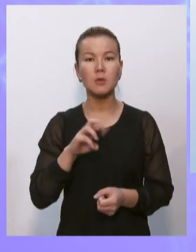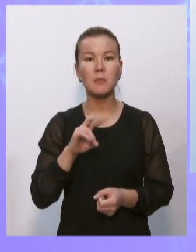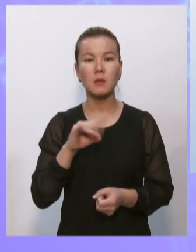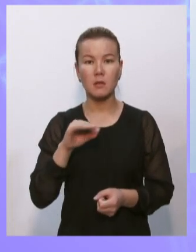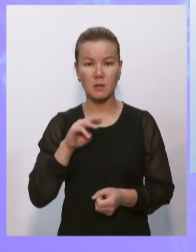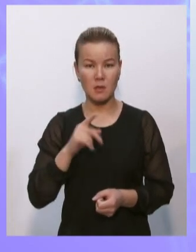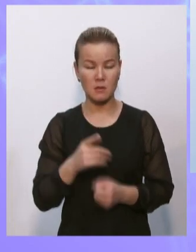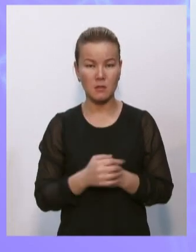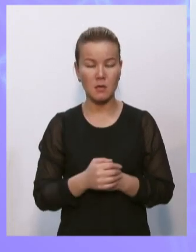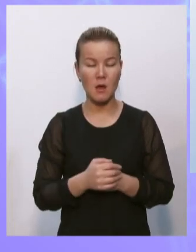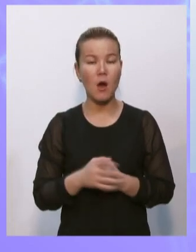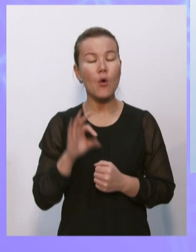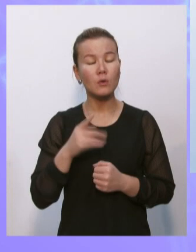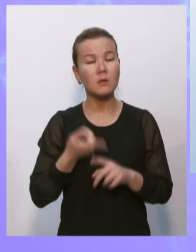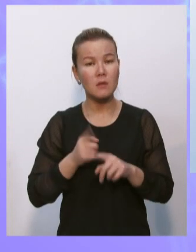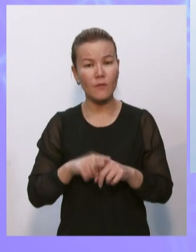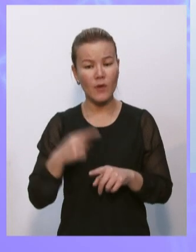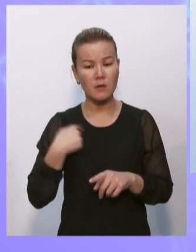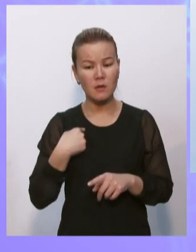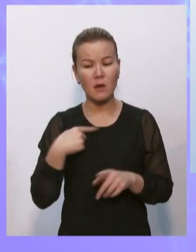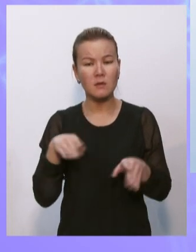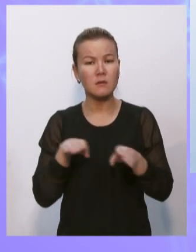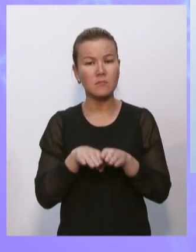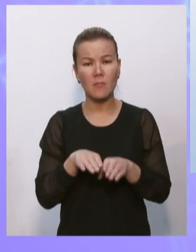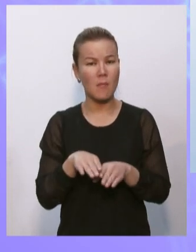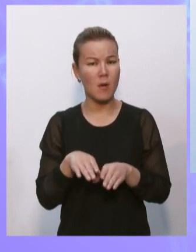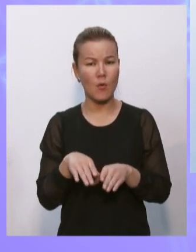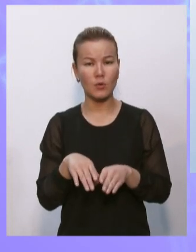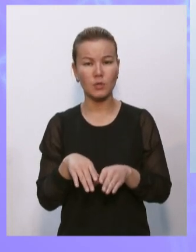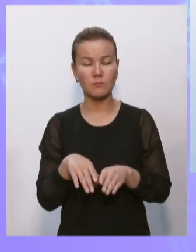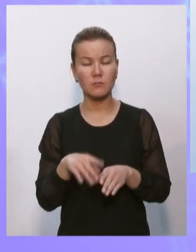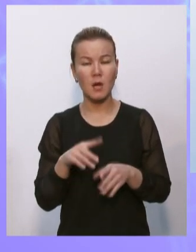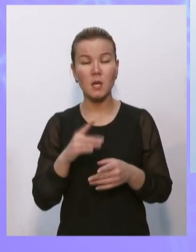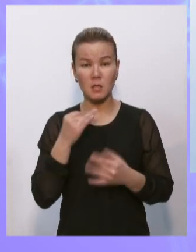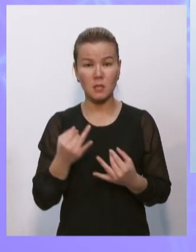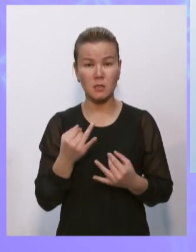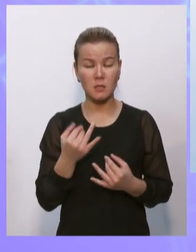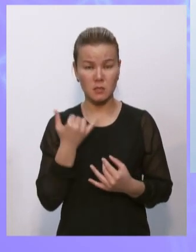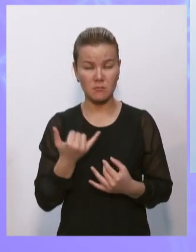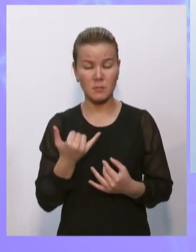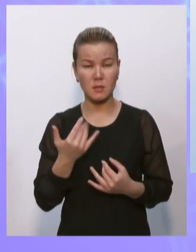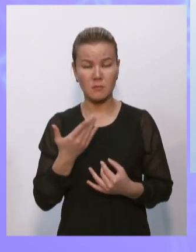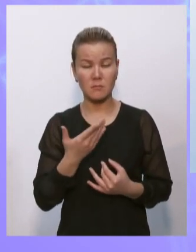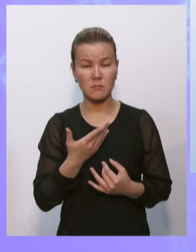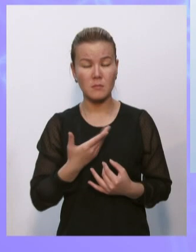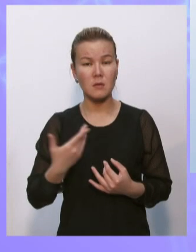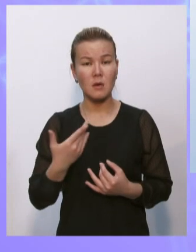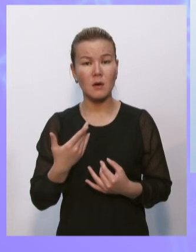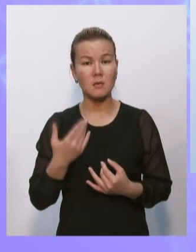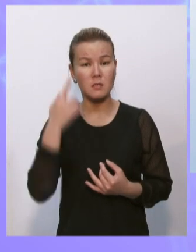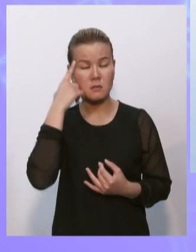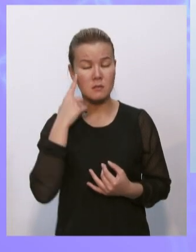именительный? Оттого я стал на них похожим. И теперь узнать меня всем